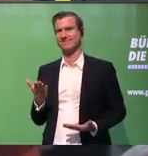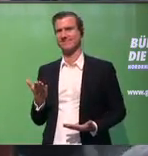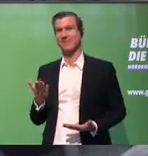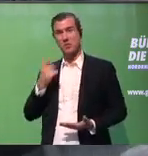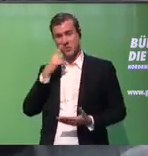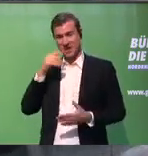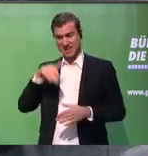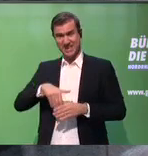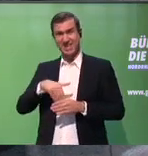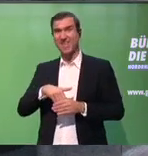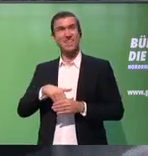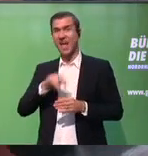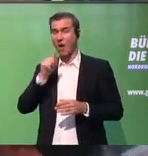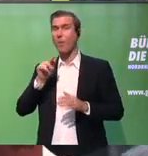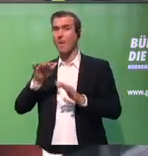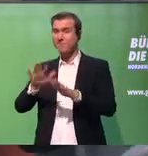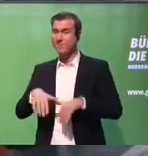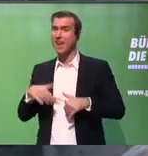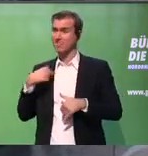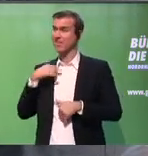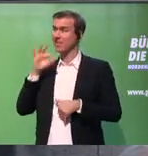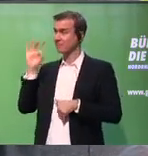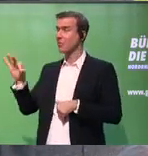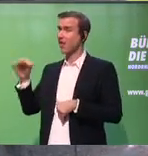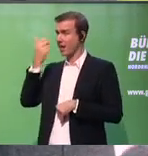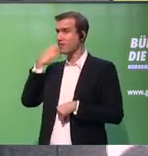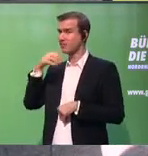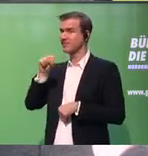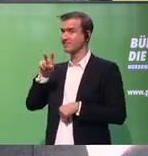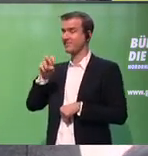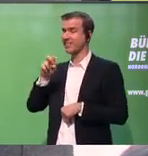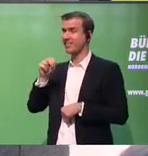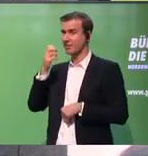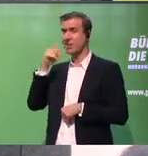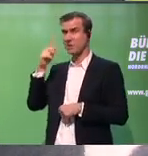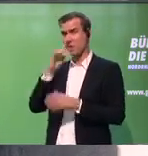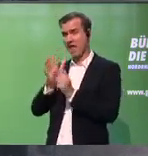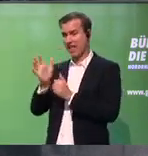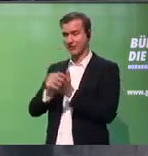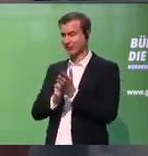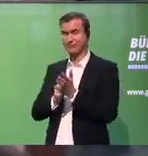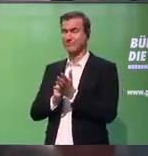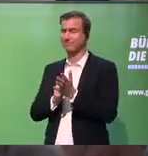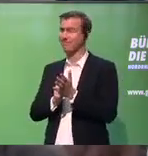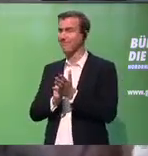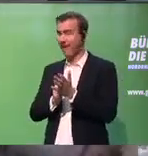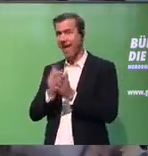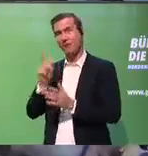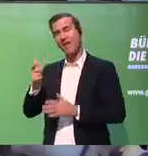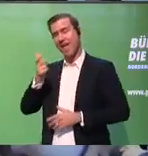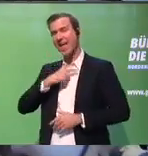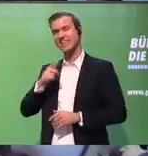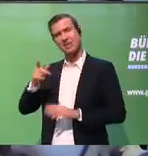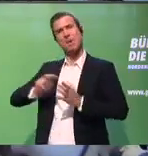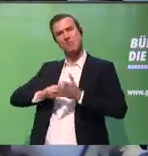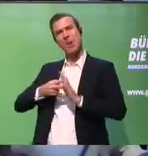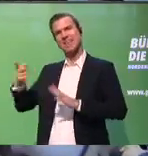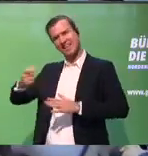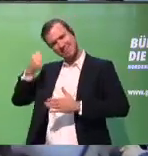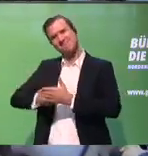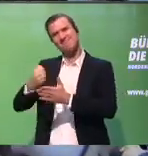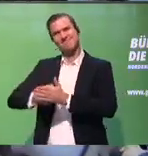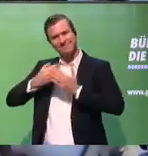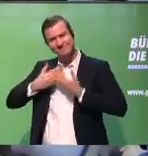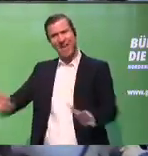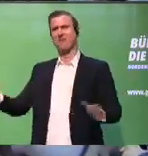im Parlament. Lieber Sven, setzen wir auf dich, dass du das denn auch nicht nur mit den Handschuhen, sondern auch politisch durchsetzt.